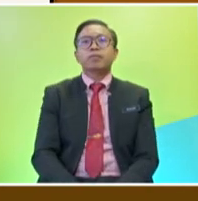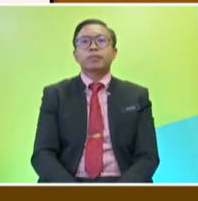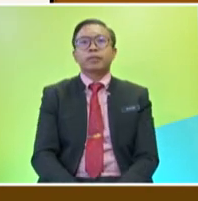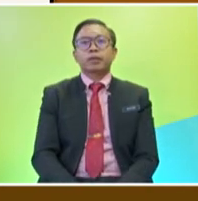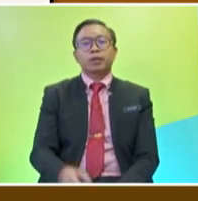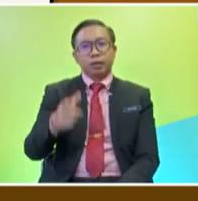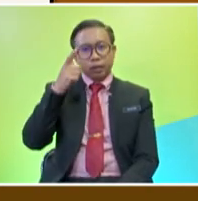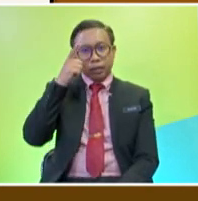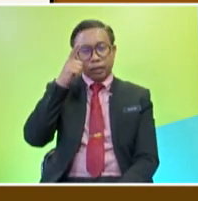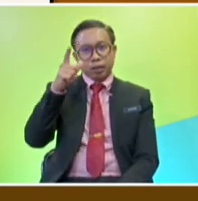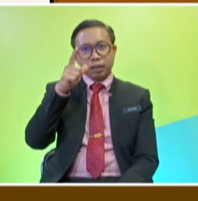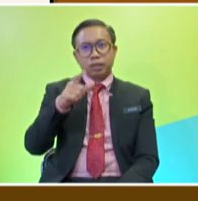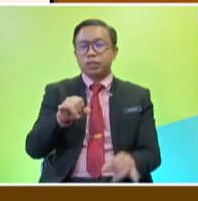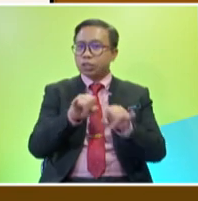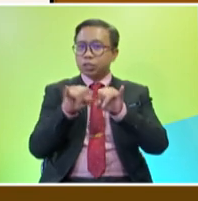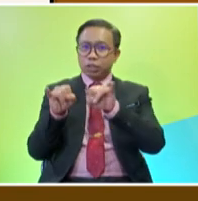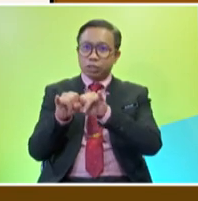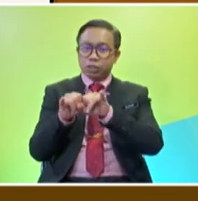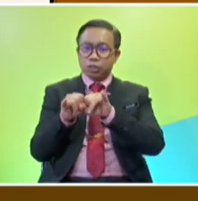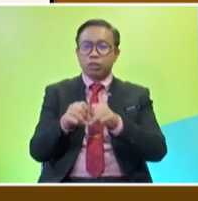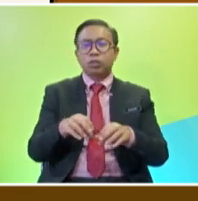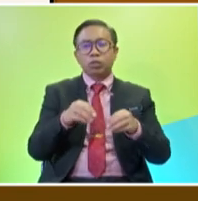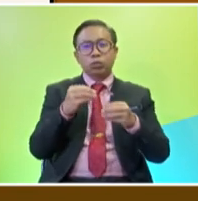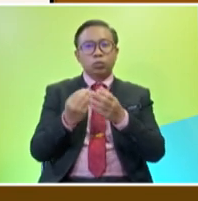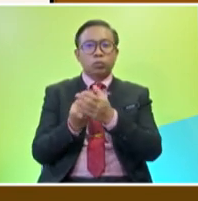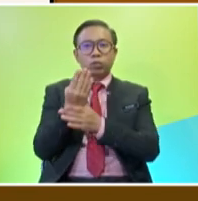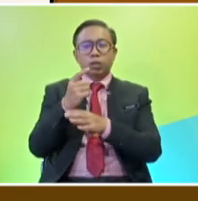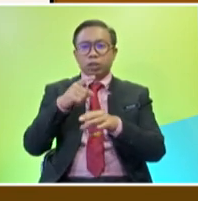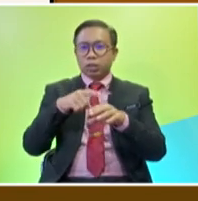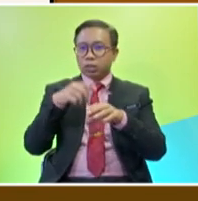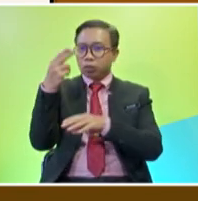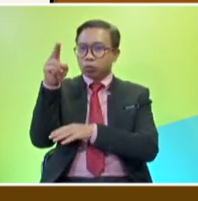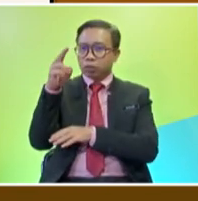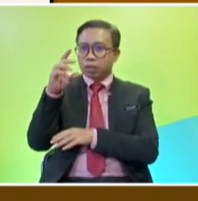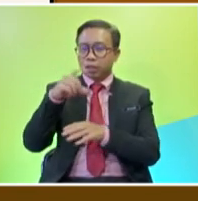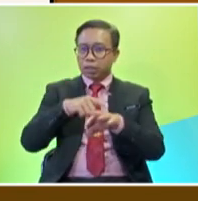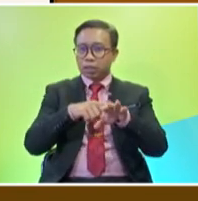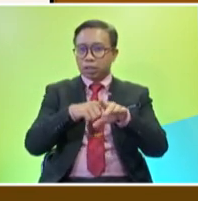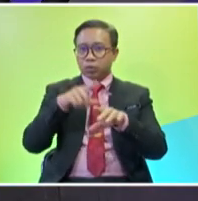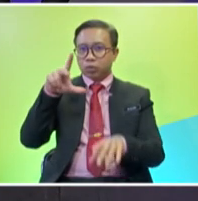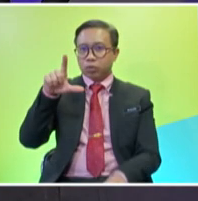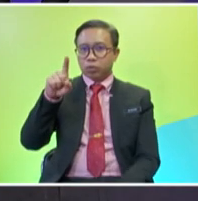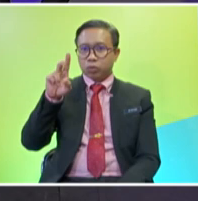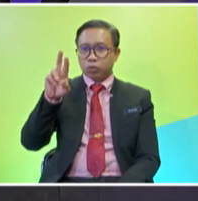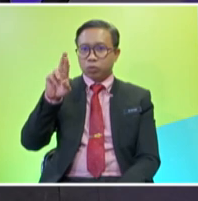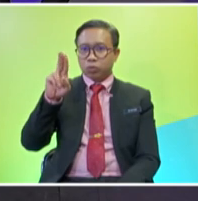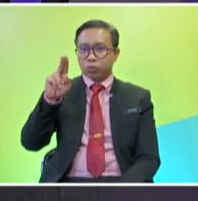pula jenis tumbuh-tumbuhan di kawasan daun Luruh sederhana selain juga